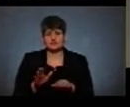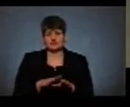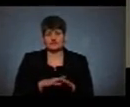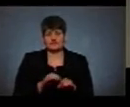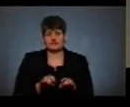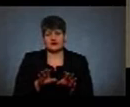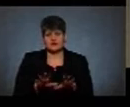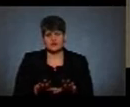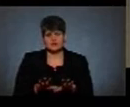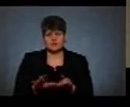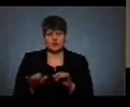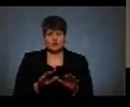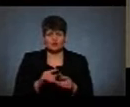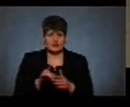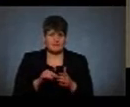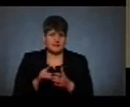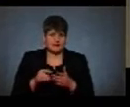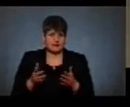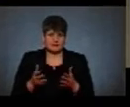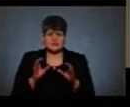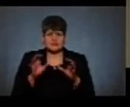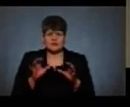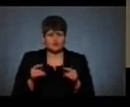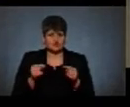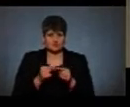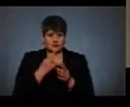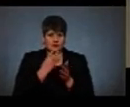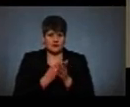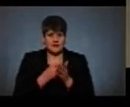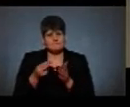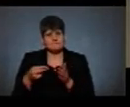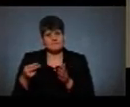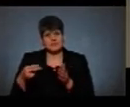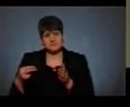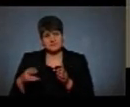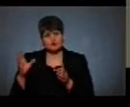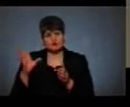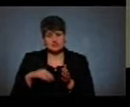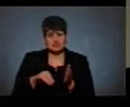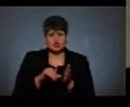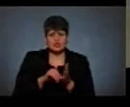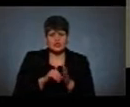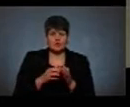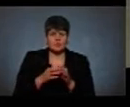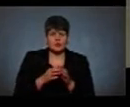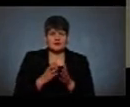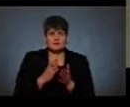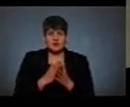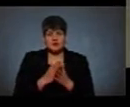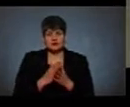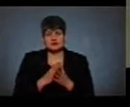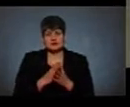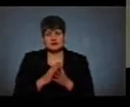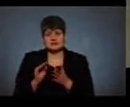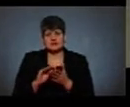саме процедурні питання. Закон не чітко вказує, чи підписи усіх членів громади повинні завіряти